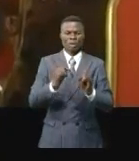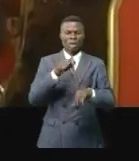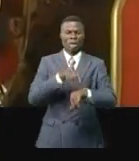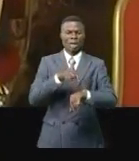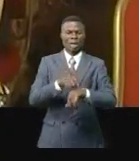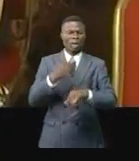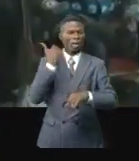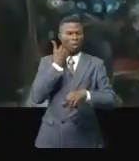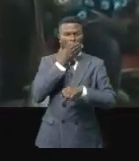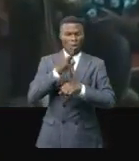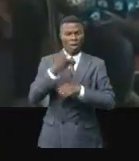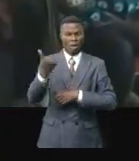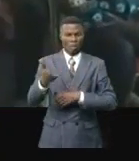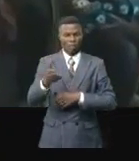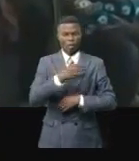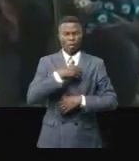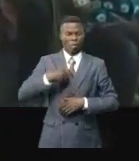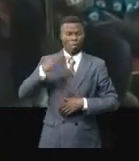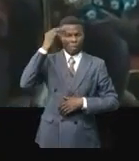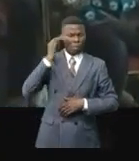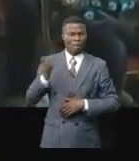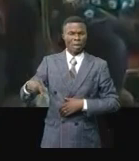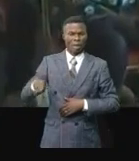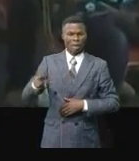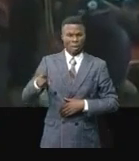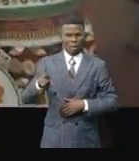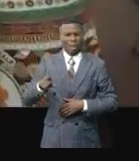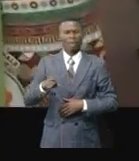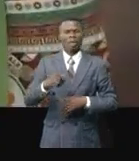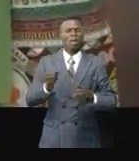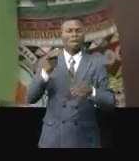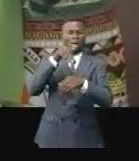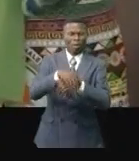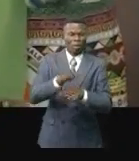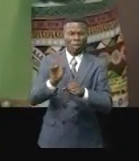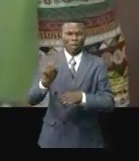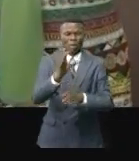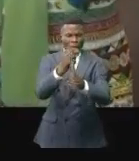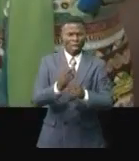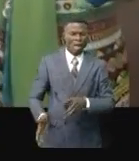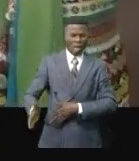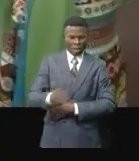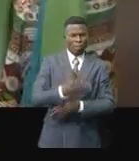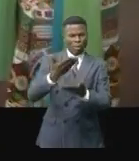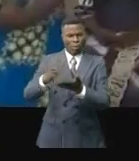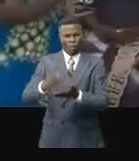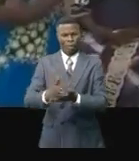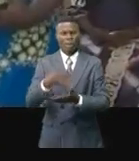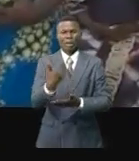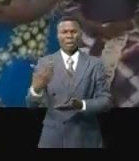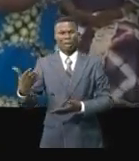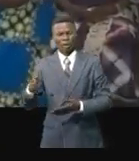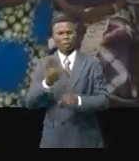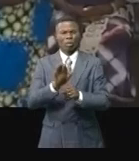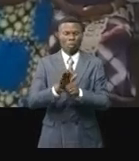Covid-19 ». Sur place, avec l'appui de la Croix-Rouge espagnole, ces femmes ont bénéficié chacune en pagne et ont été réconfortées par plusieurs